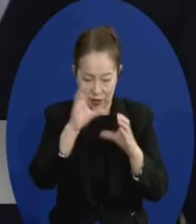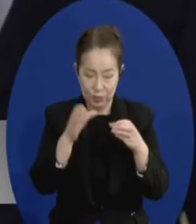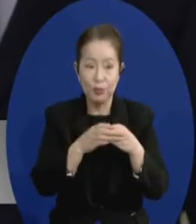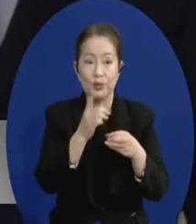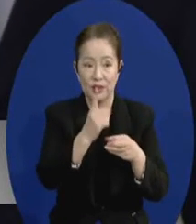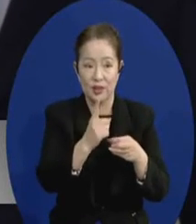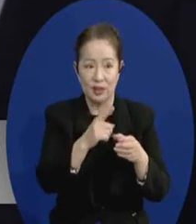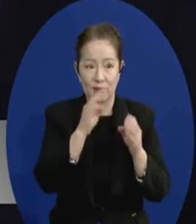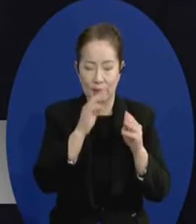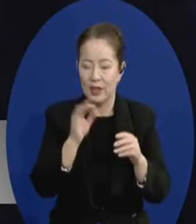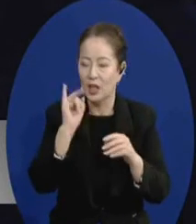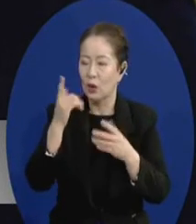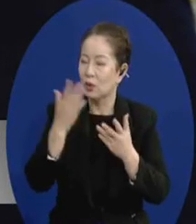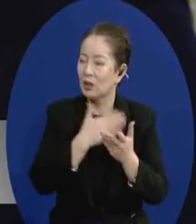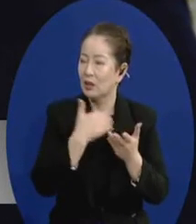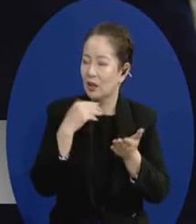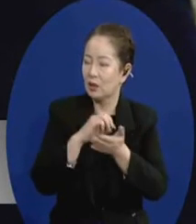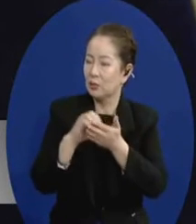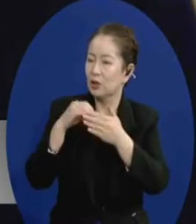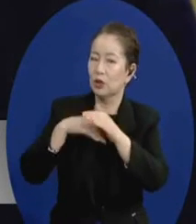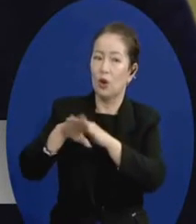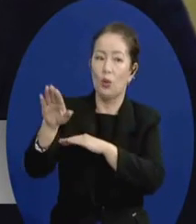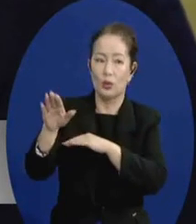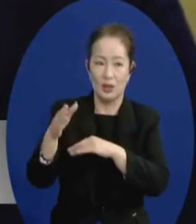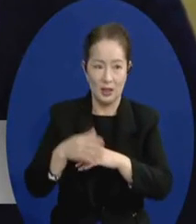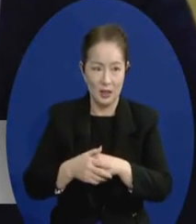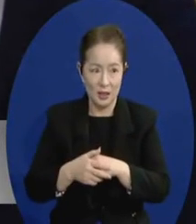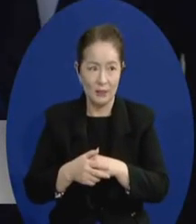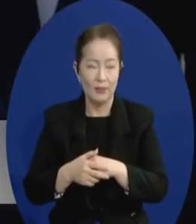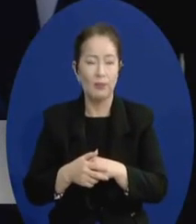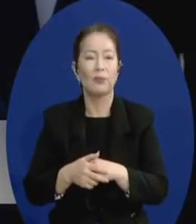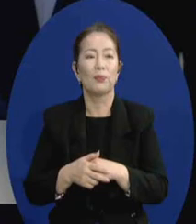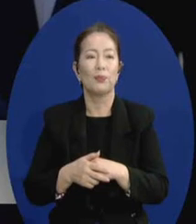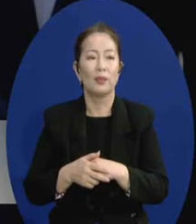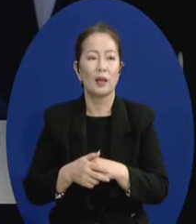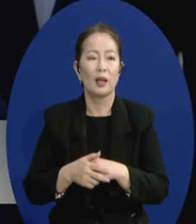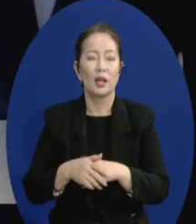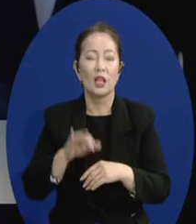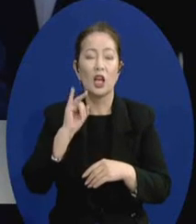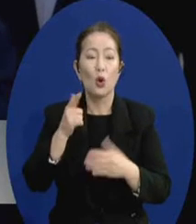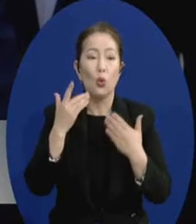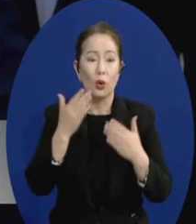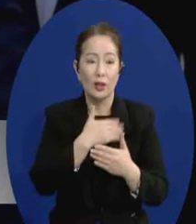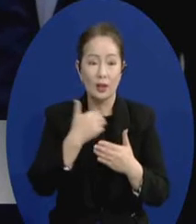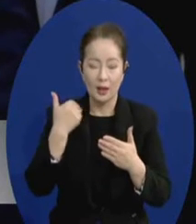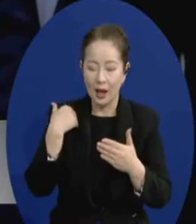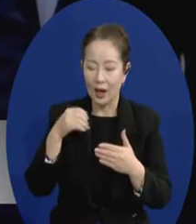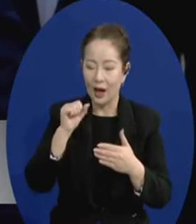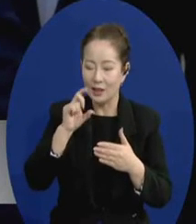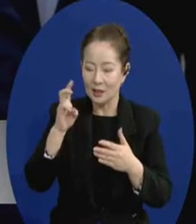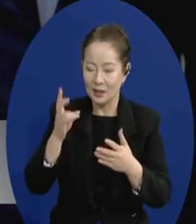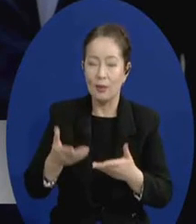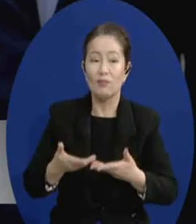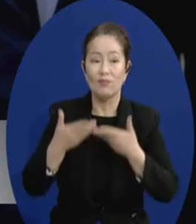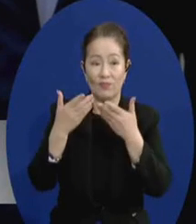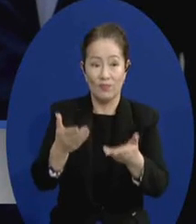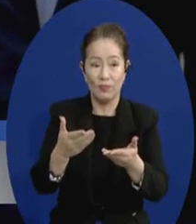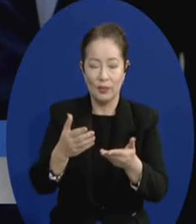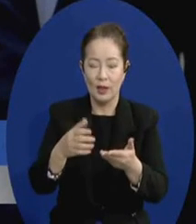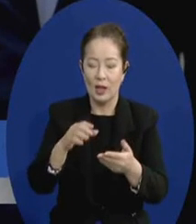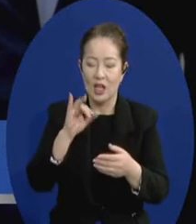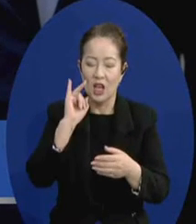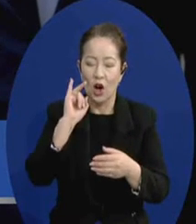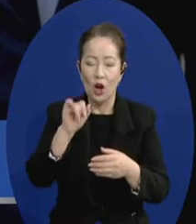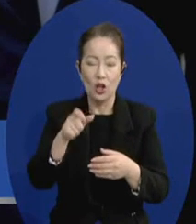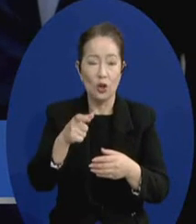даргаыг өөрчлөхөр улсын хурлын даргад албан бичиг хүргүүлээд байна гэсэн юм. Ардчилсан намын 200 мянган гишүүдээс сонгогдсон ардчилсан